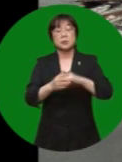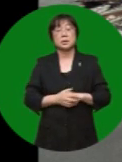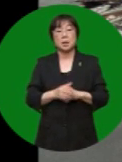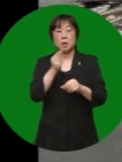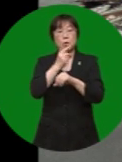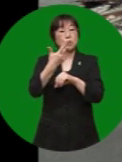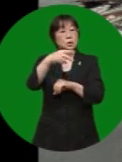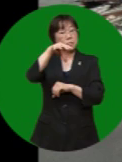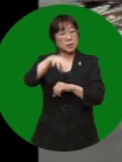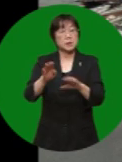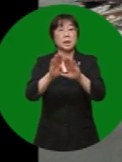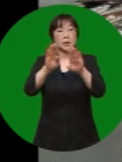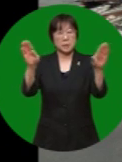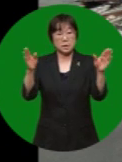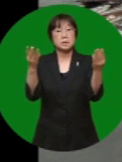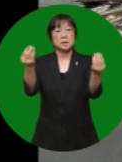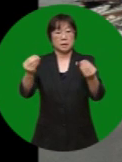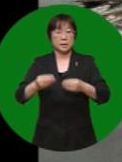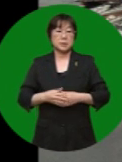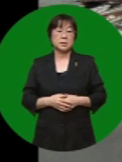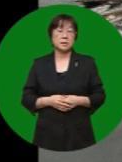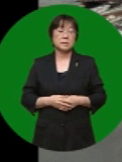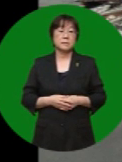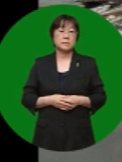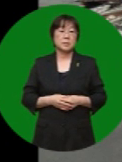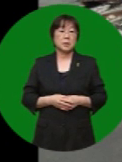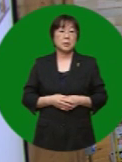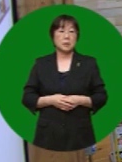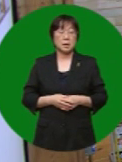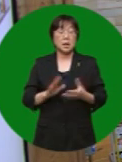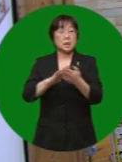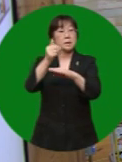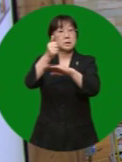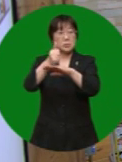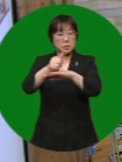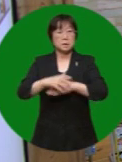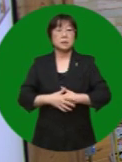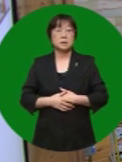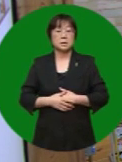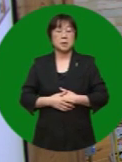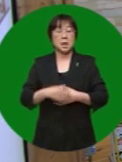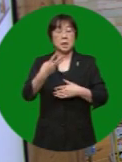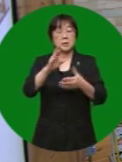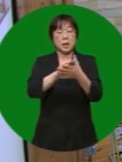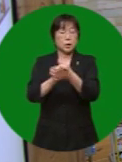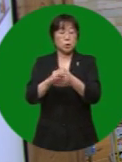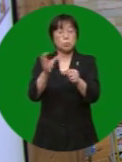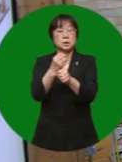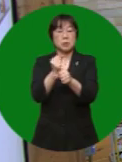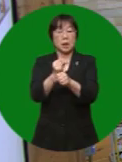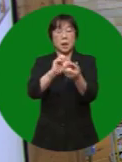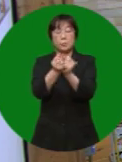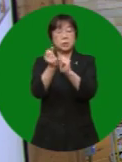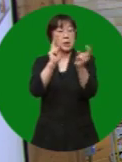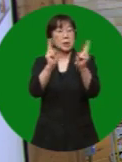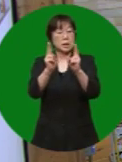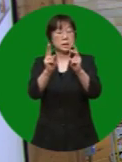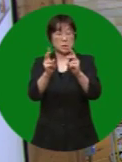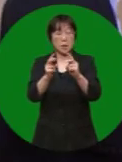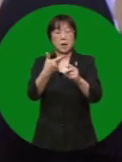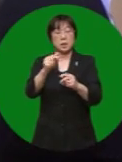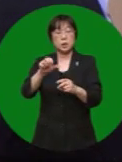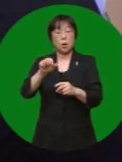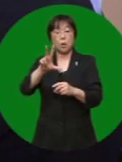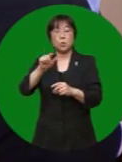徳島市で開催されました。この日は飯泉知事が三遊物産株式会社ショールーム